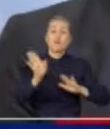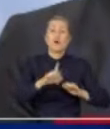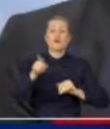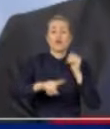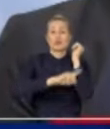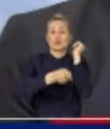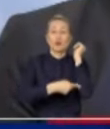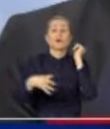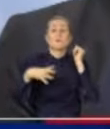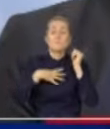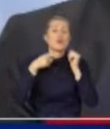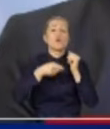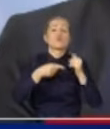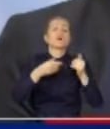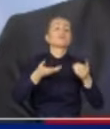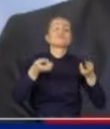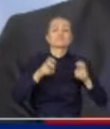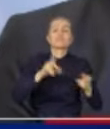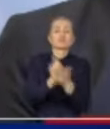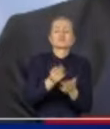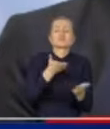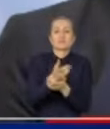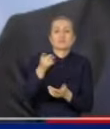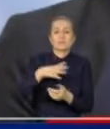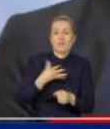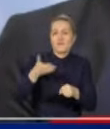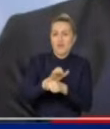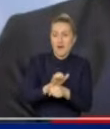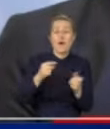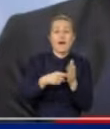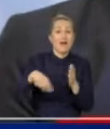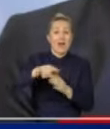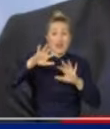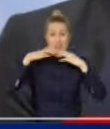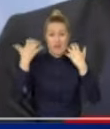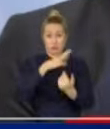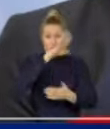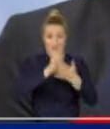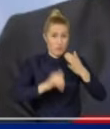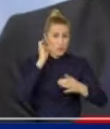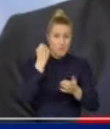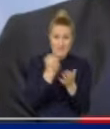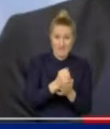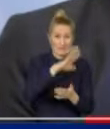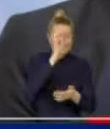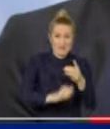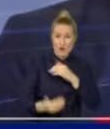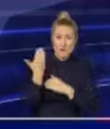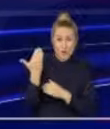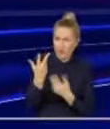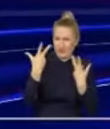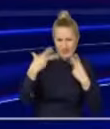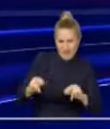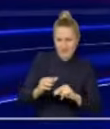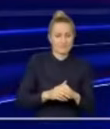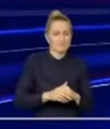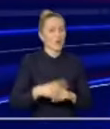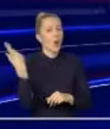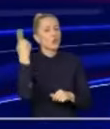powstała w wyniku czynu zabronionego. Trybunał nie odebrał kobietom ani praw, ani nie pozbawił ich godności. Orzeczenie